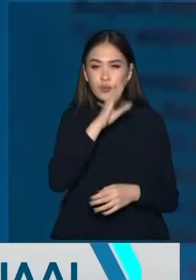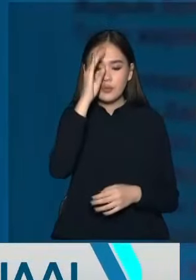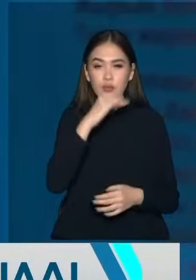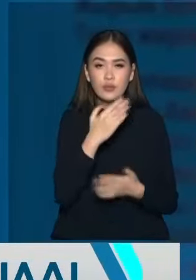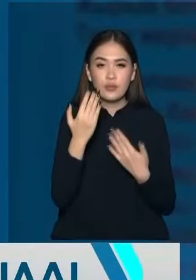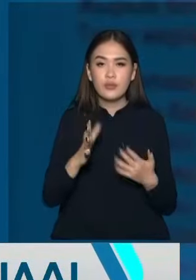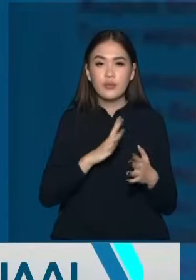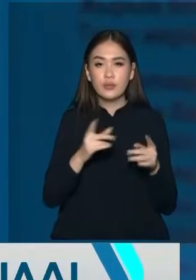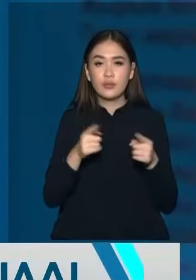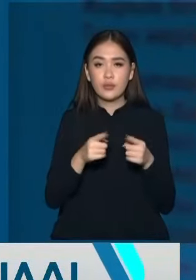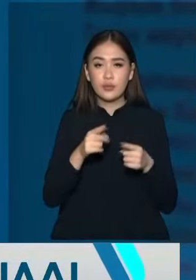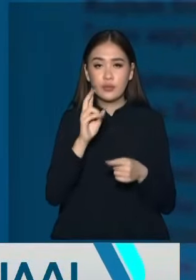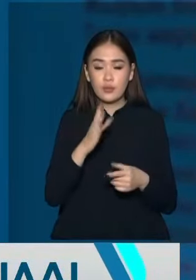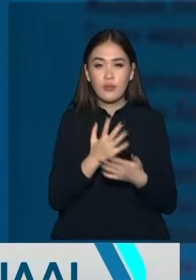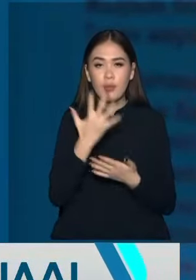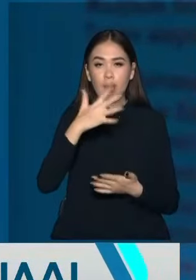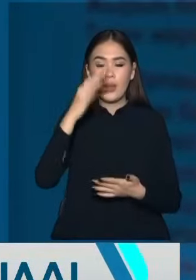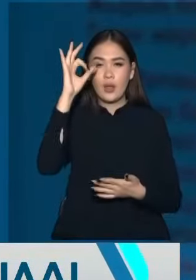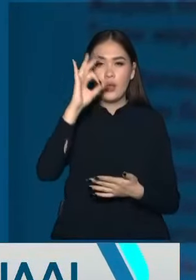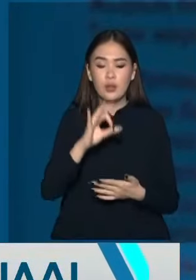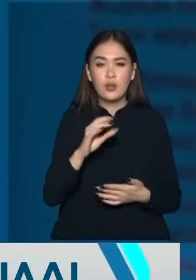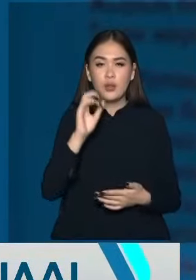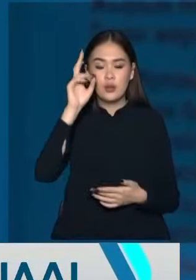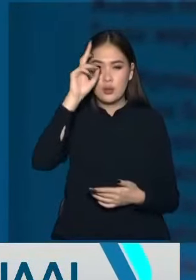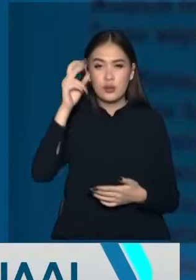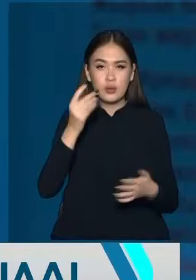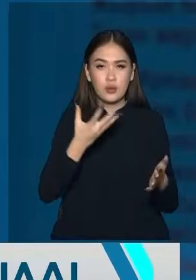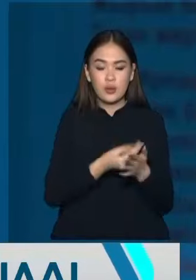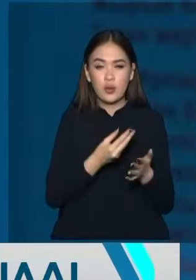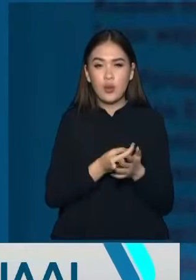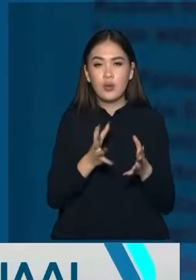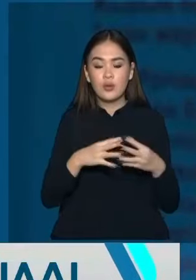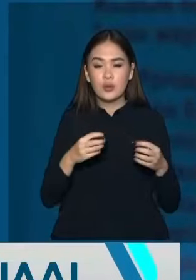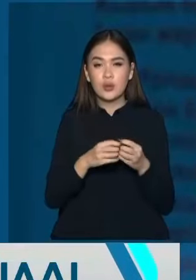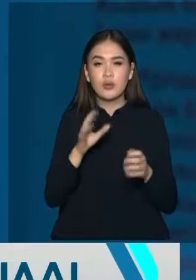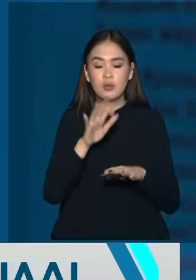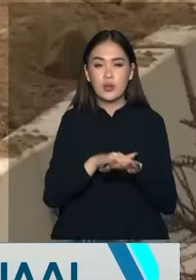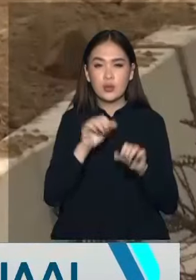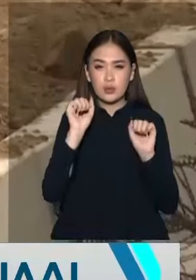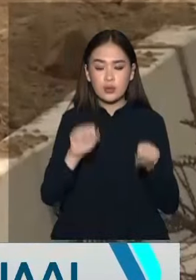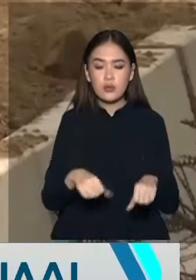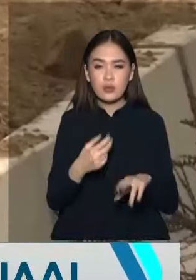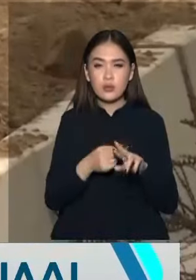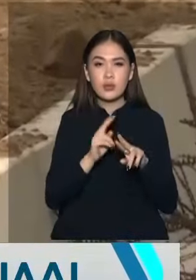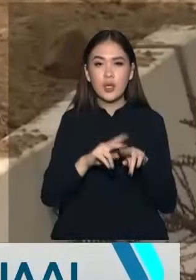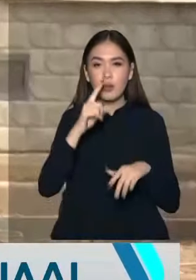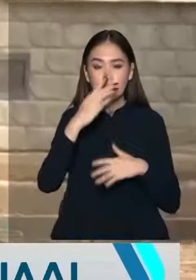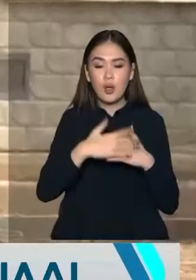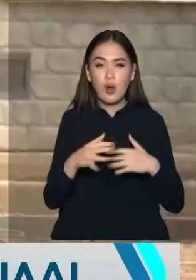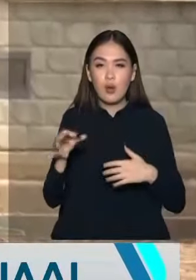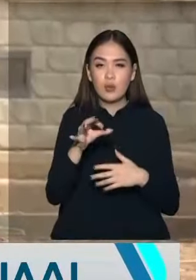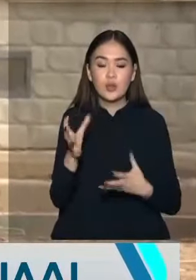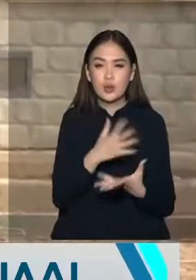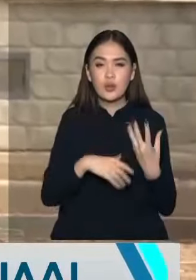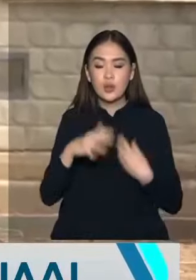пәтерді жалдап тұрса 50% үкімет төлейтін субсидиялау бағдарламасы отбасы банкі арқылы жүзеге асып жатыр. Жалпы биыл облыс бойынша